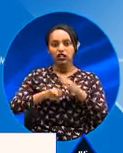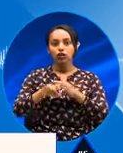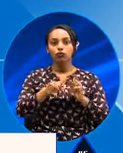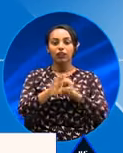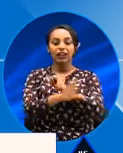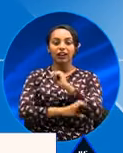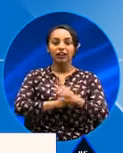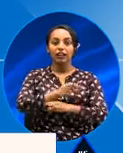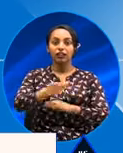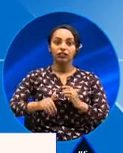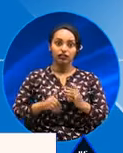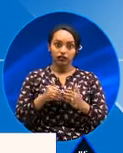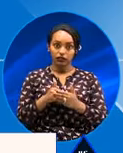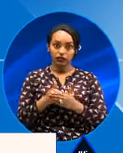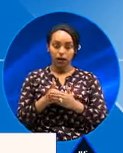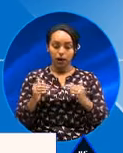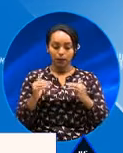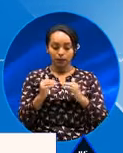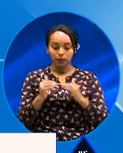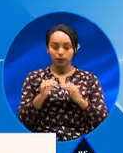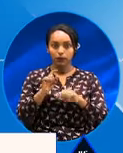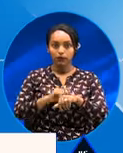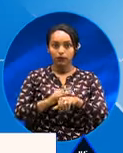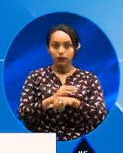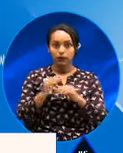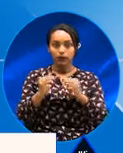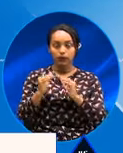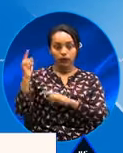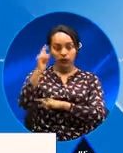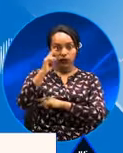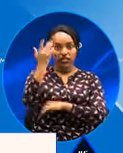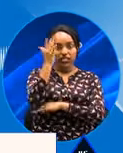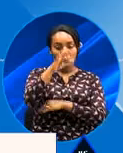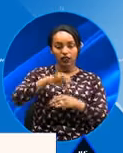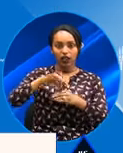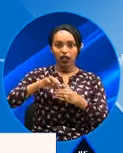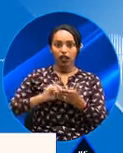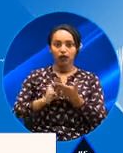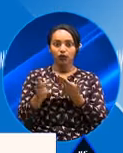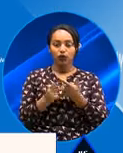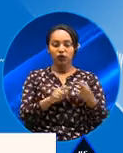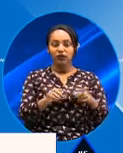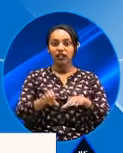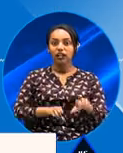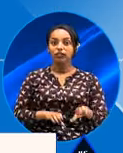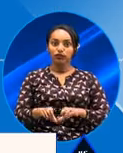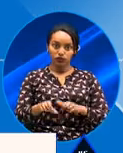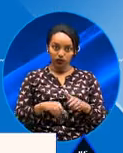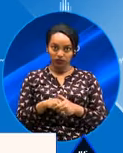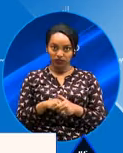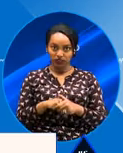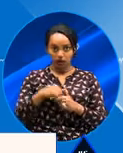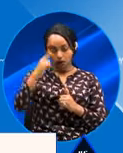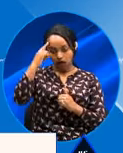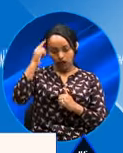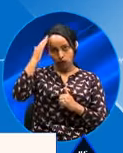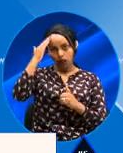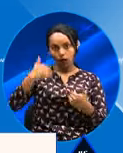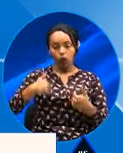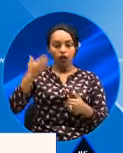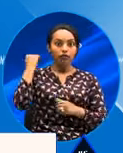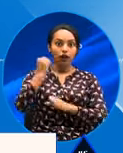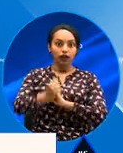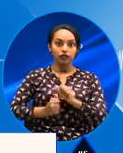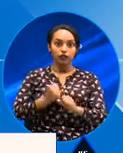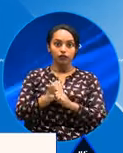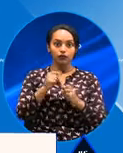ሀገር አጠቃላይ በእኩል ሰዓትና በእኩል ቀን ችግኝ ተከላ መርሃ ግብር እንዲያከናውኑበት ማሰቡ ይታወቃል።